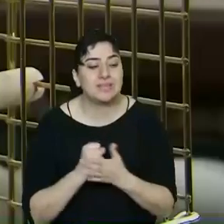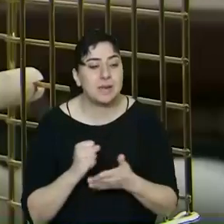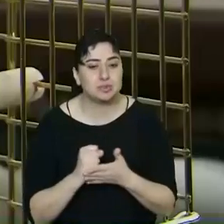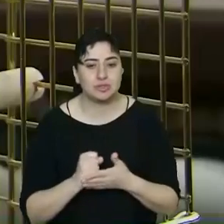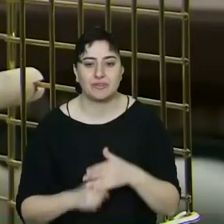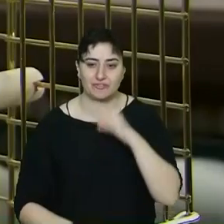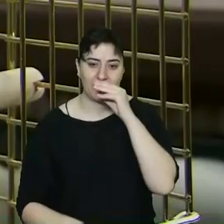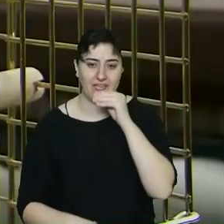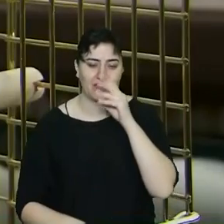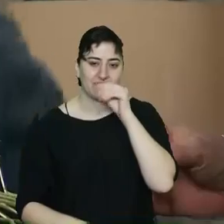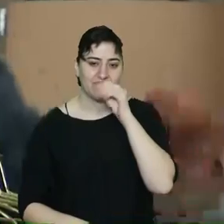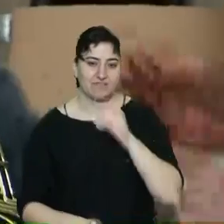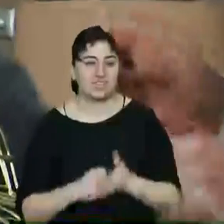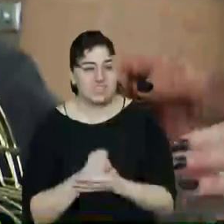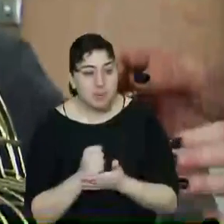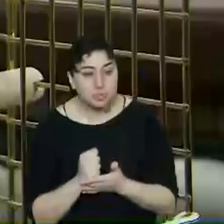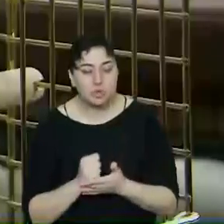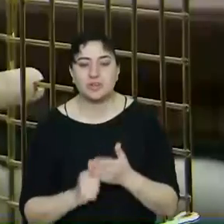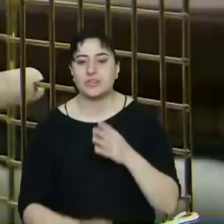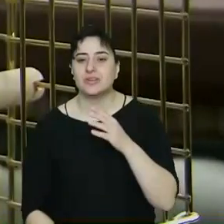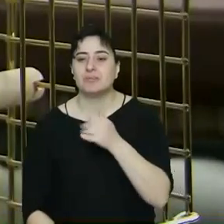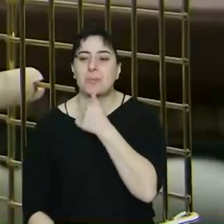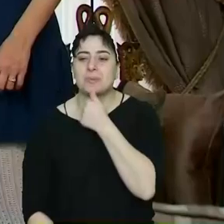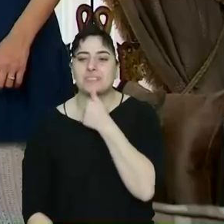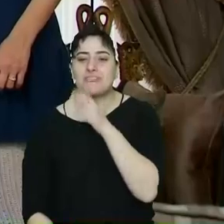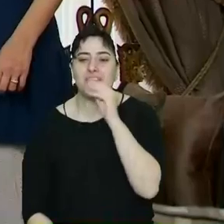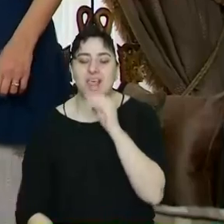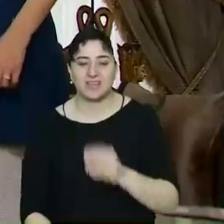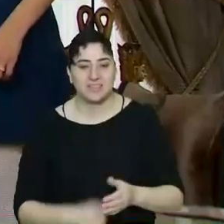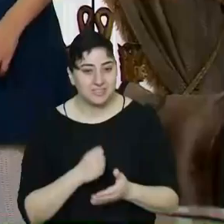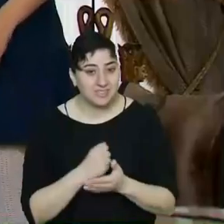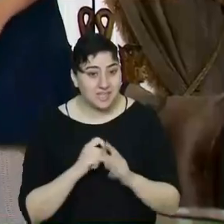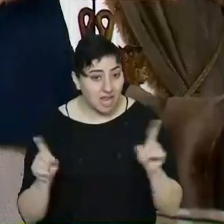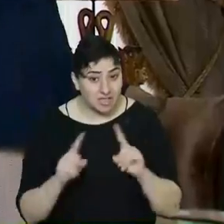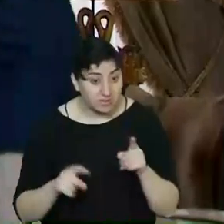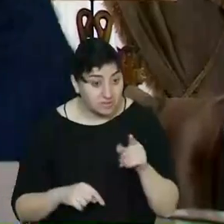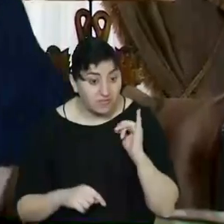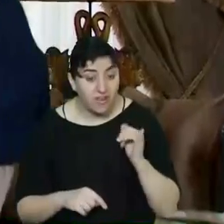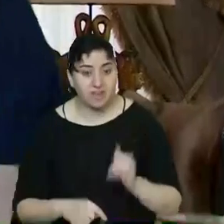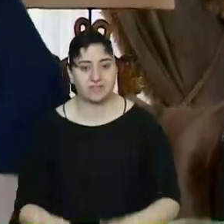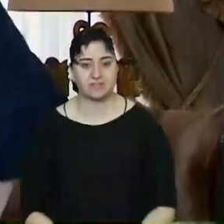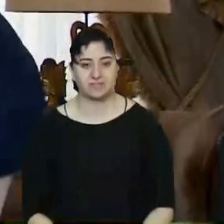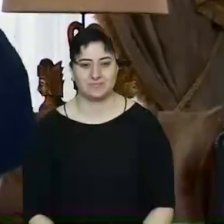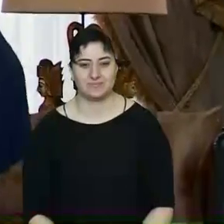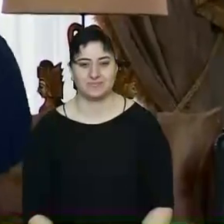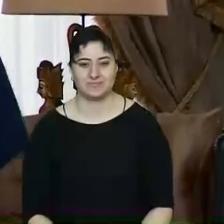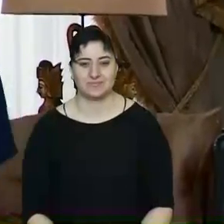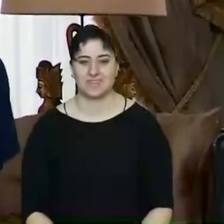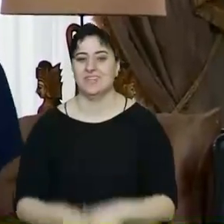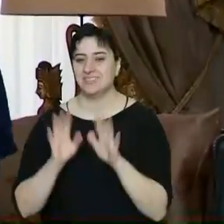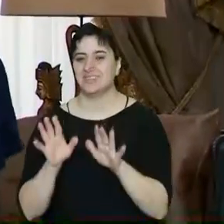Trabzon. Fener. Trabzon. Babişko. Fener. Kemal'in elini kolunu tuttular.